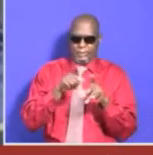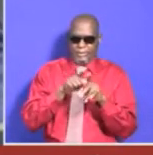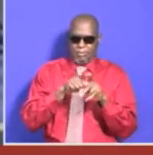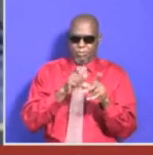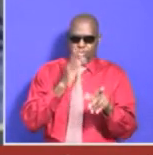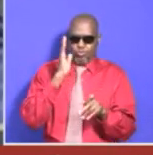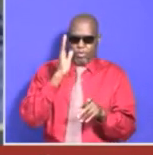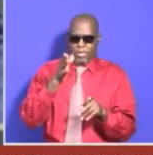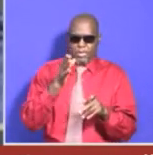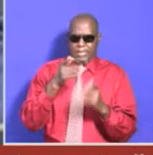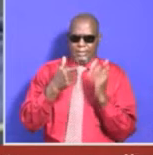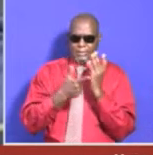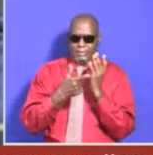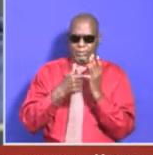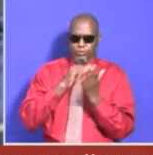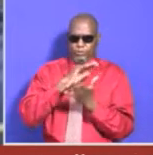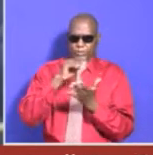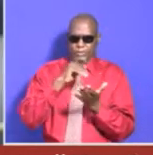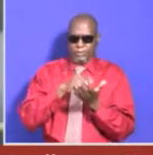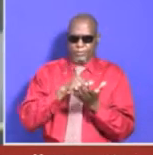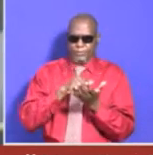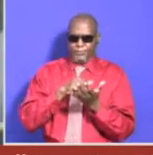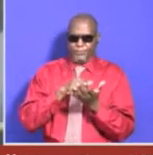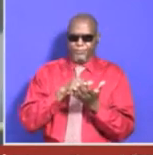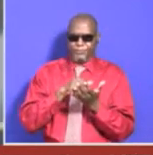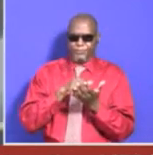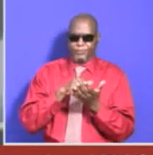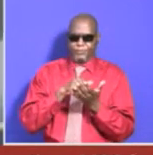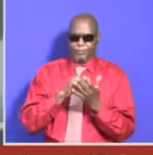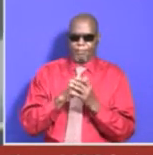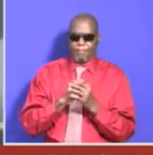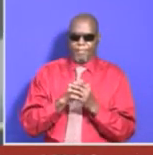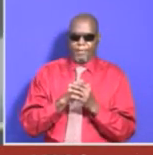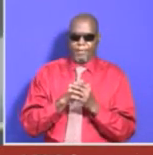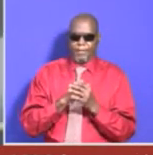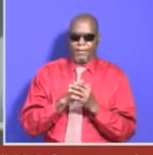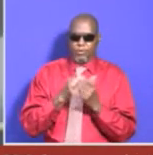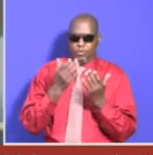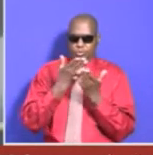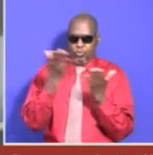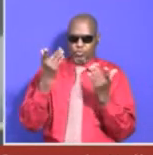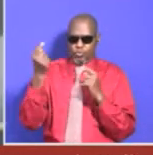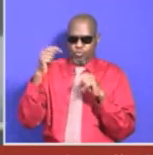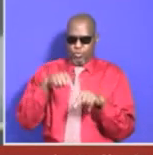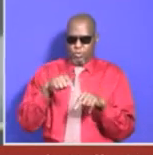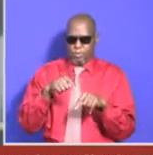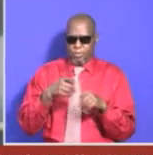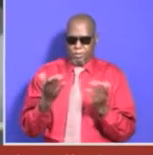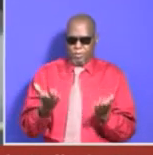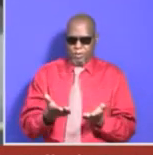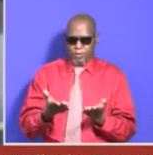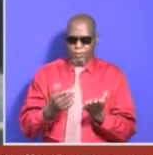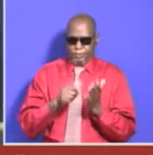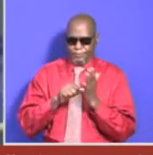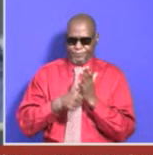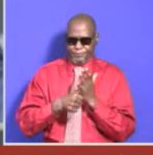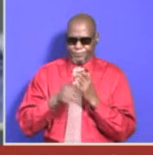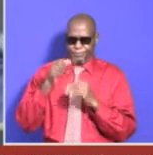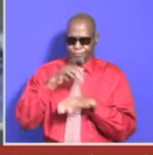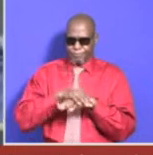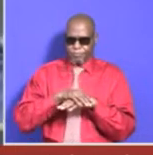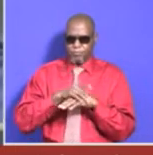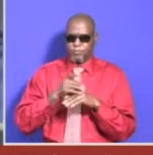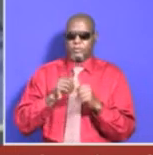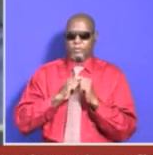pia itakuwa digital center. Yani wale ambao wanataka kuja hapa kuchukua vitambulisho kujileta hapa